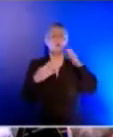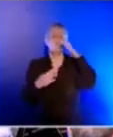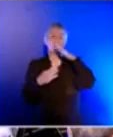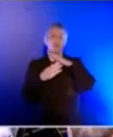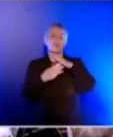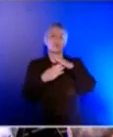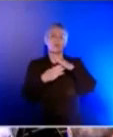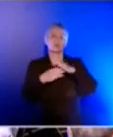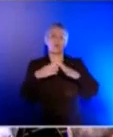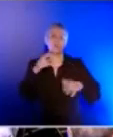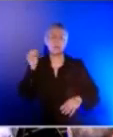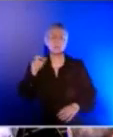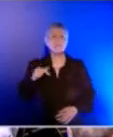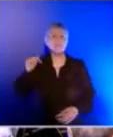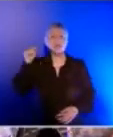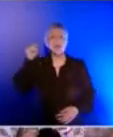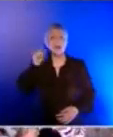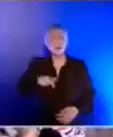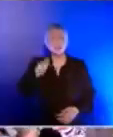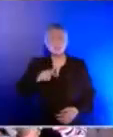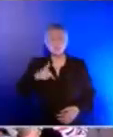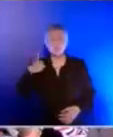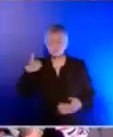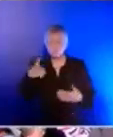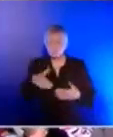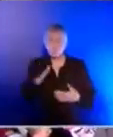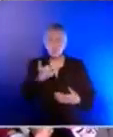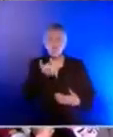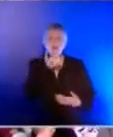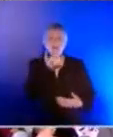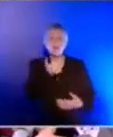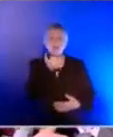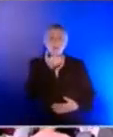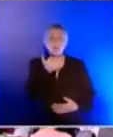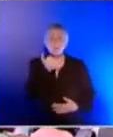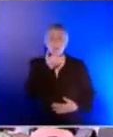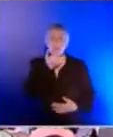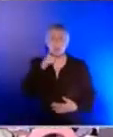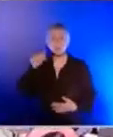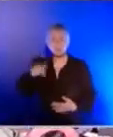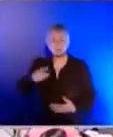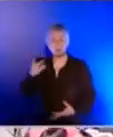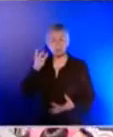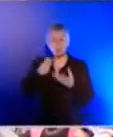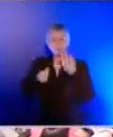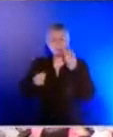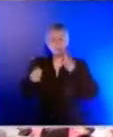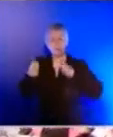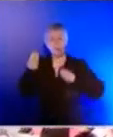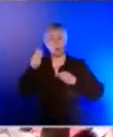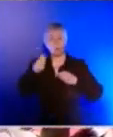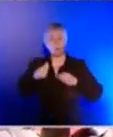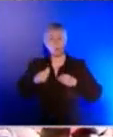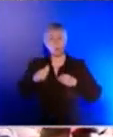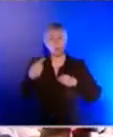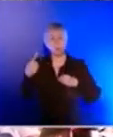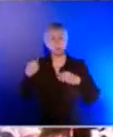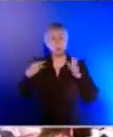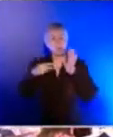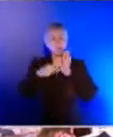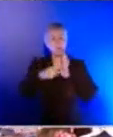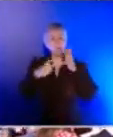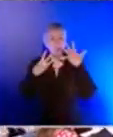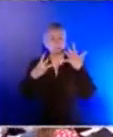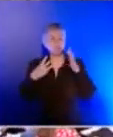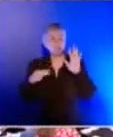της προηγούμενης περίοδου, από τα λάθη διαχείρισης της χρηματοπιστωτικής κρίσης του 2008-2009.